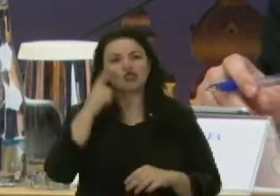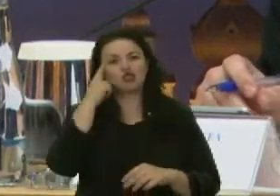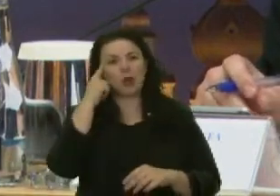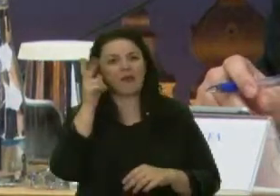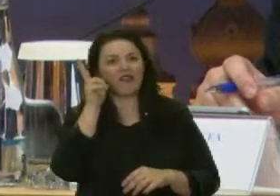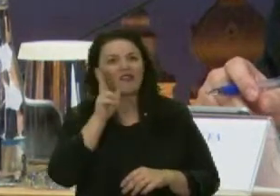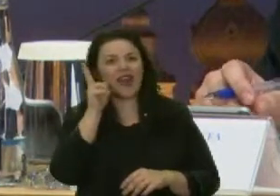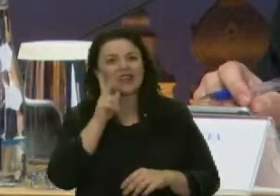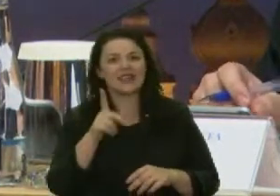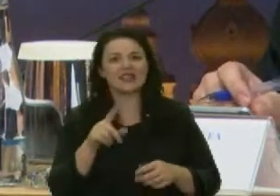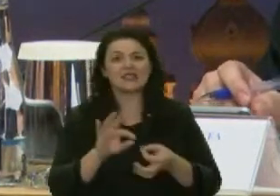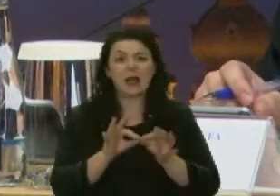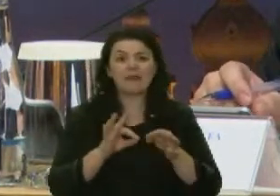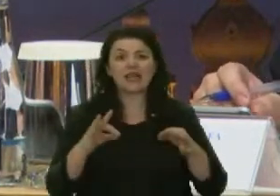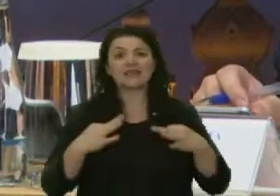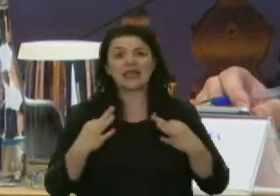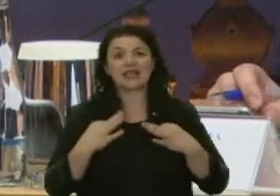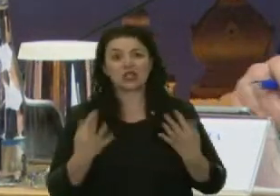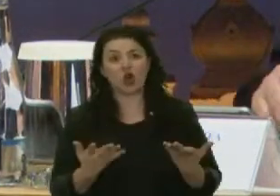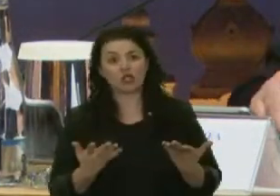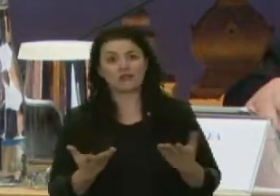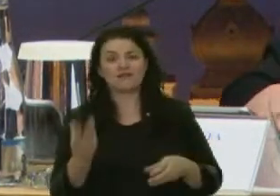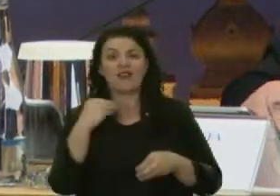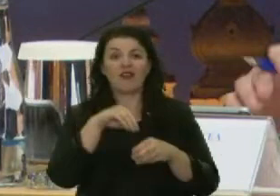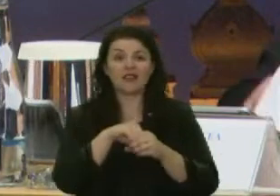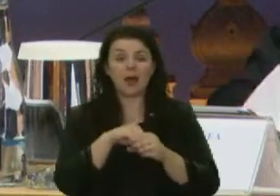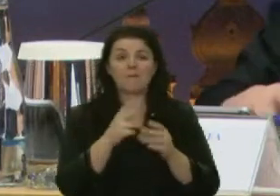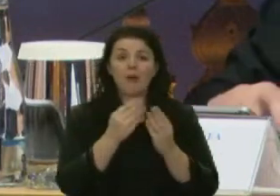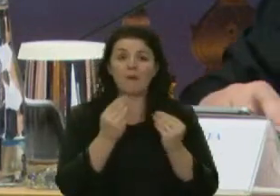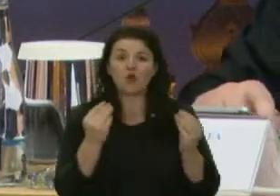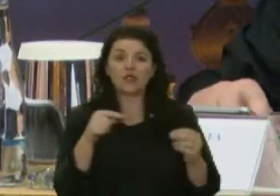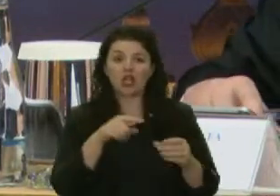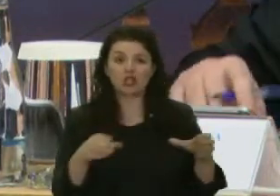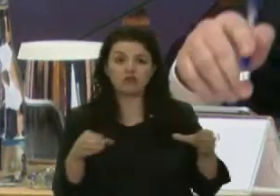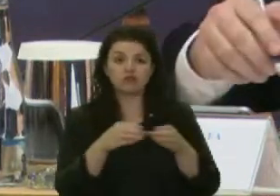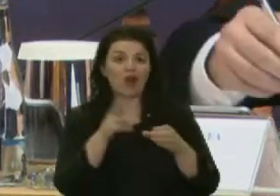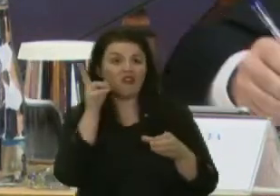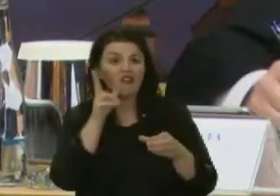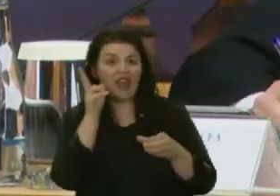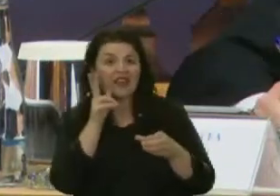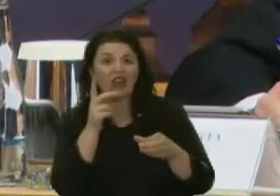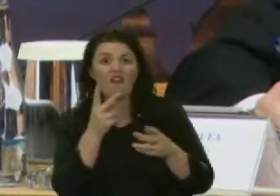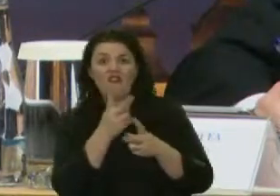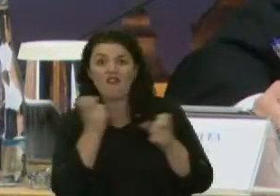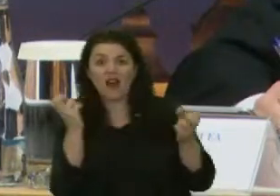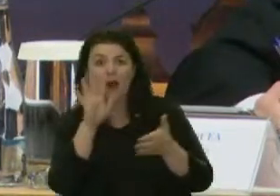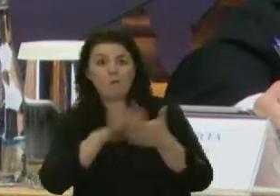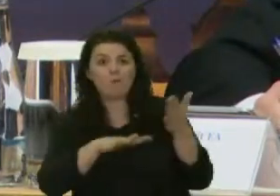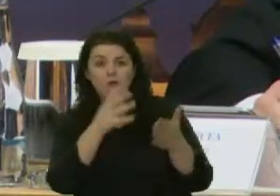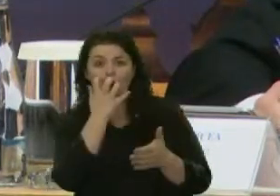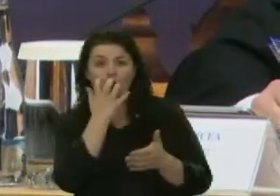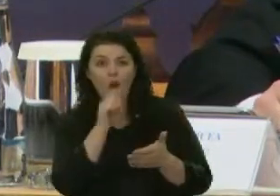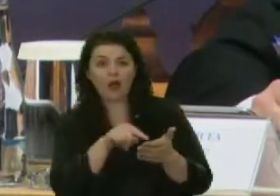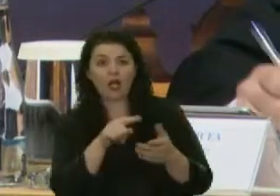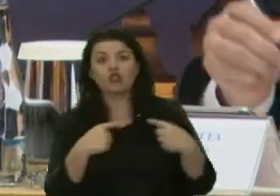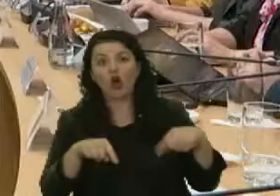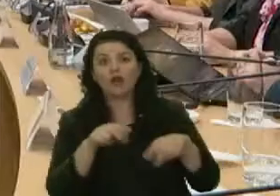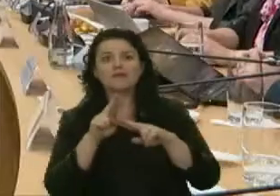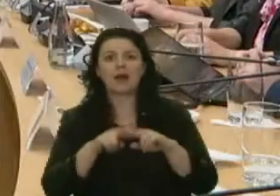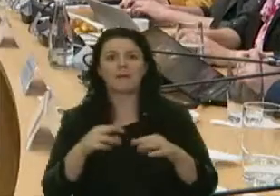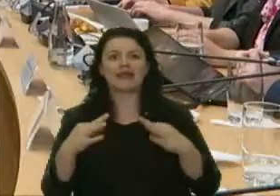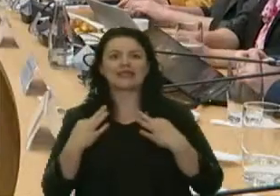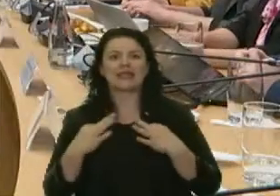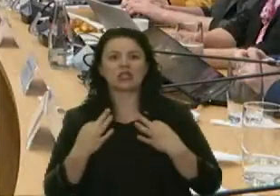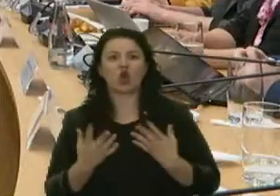înseamnă un oraș sănătos cu cât vom investi mai mult în a această dimensiune verde și nepoluantă cu atât noi vom fi mai sănătoși în acest